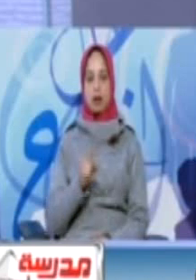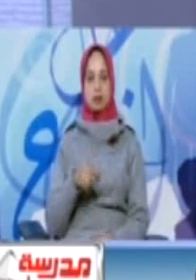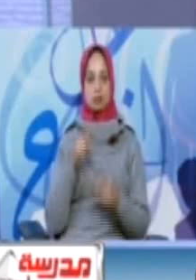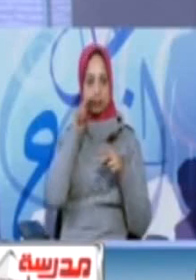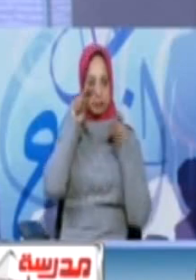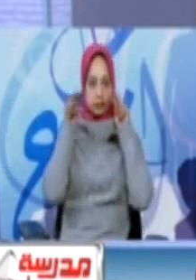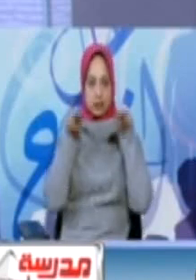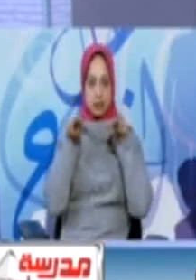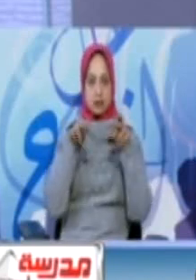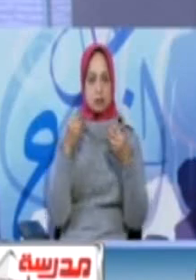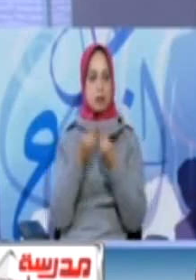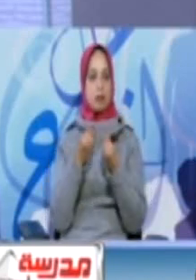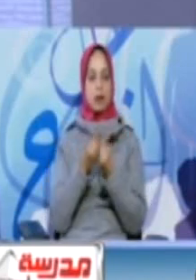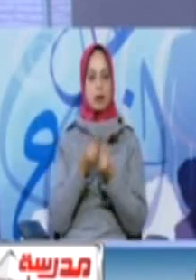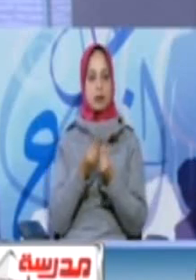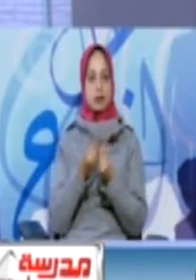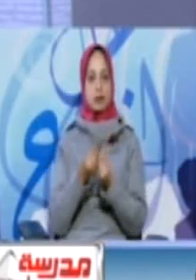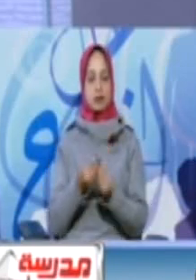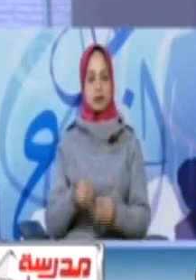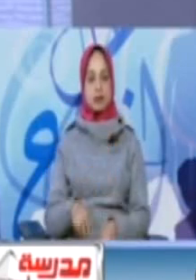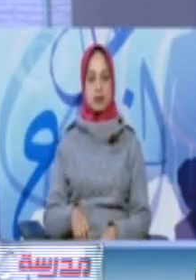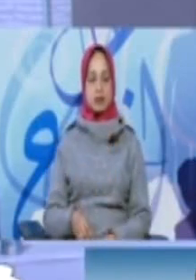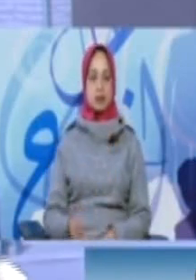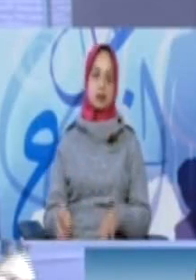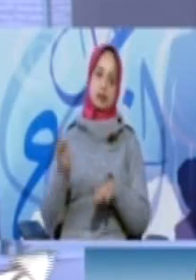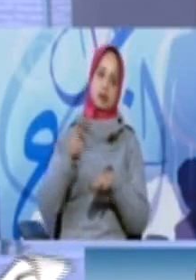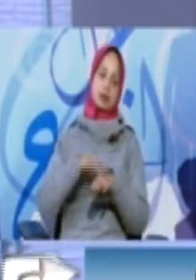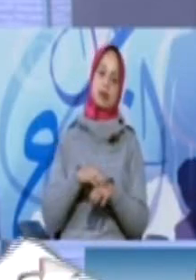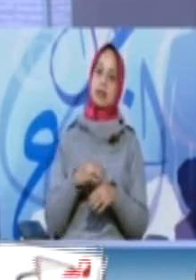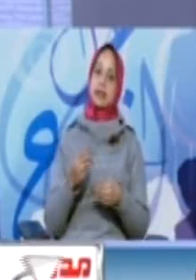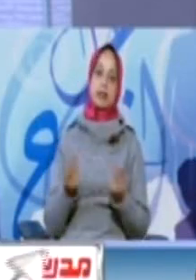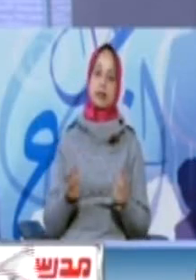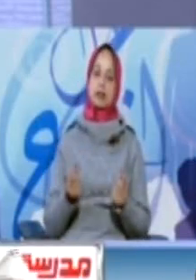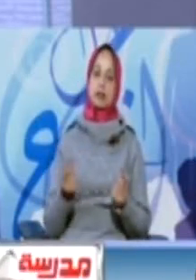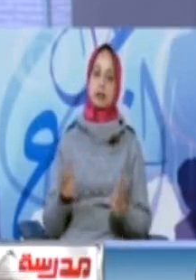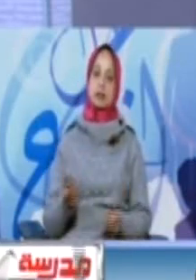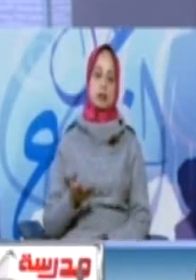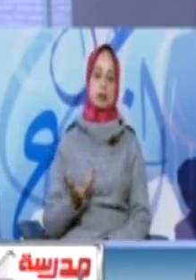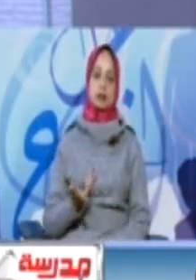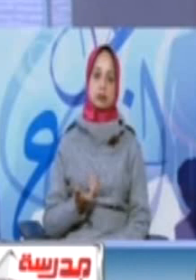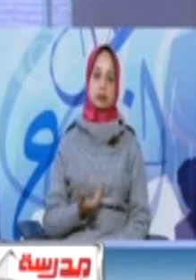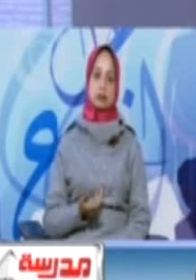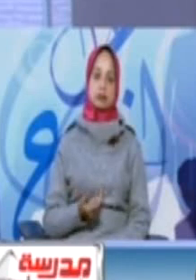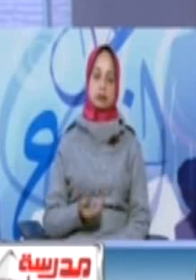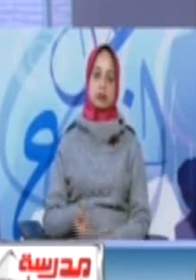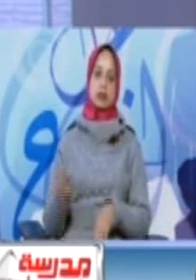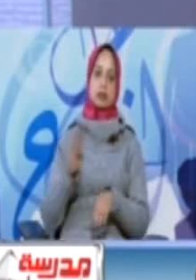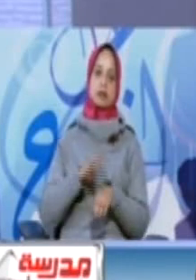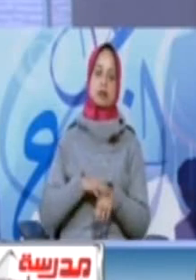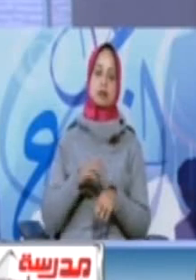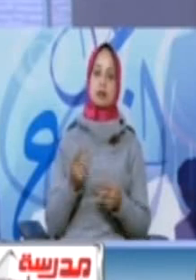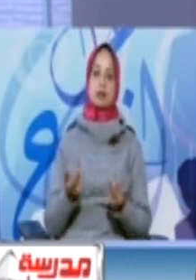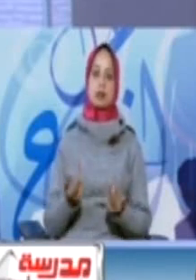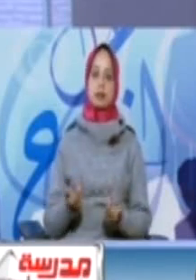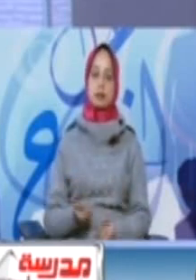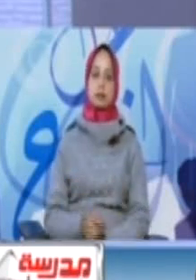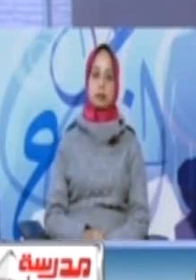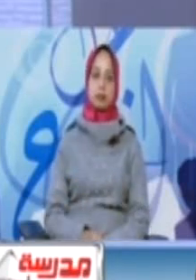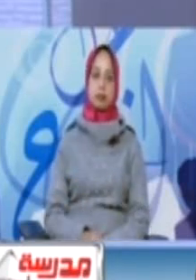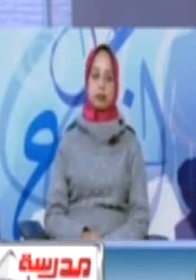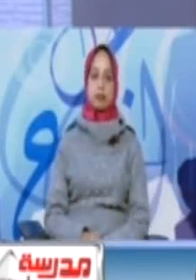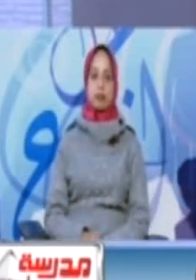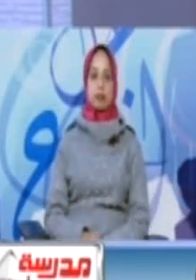بقى. ماشي. ممكن تضيف لها حاجة تانية أنت من عندك؟ أضيف. تضيف حاجة تانية برضه؟ ممكن.